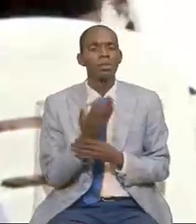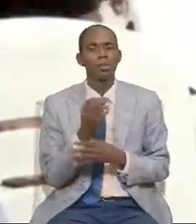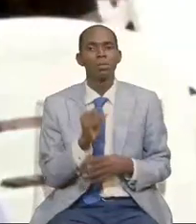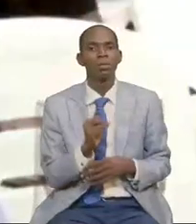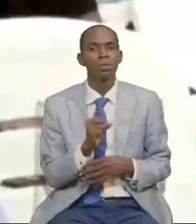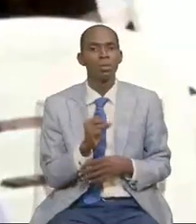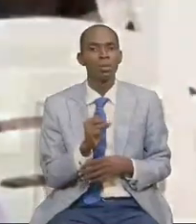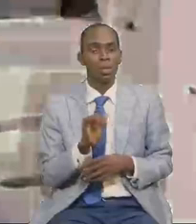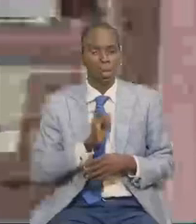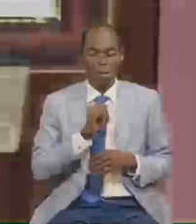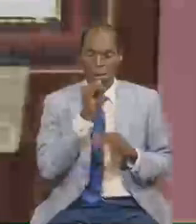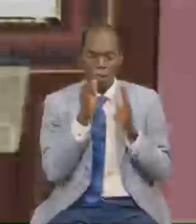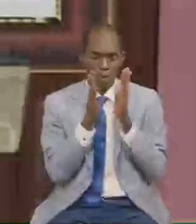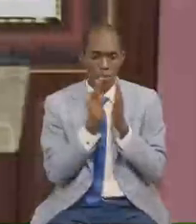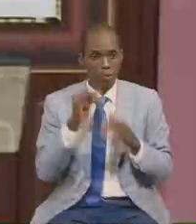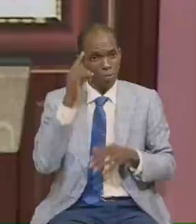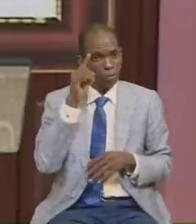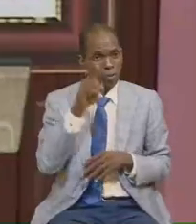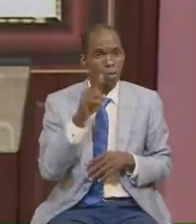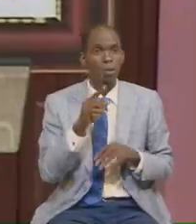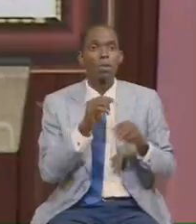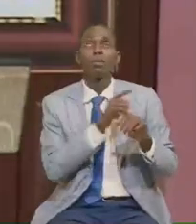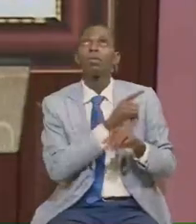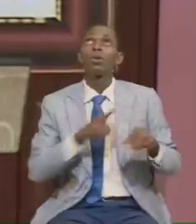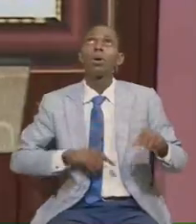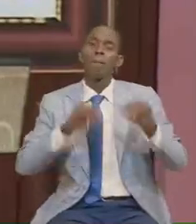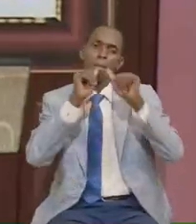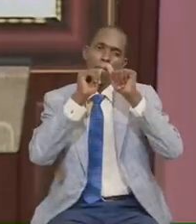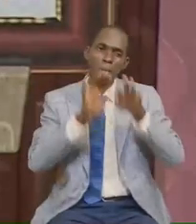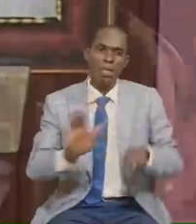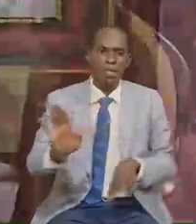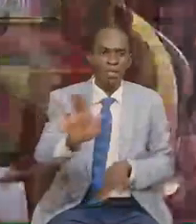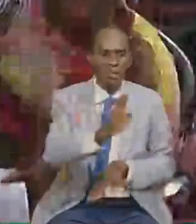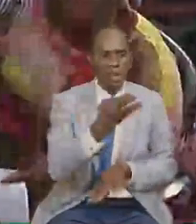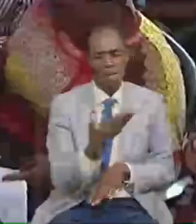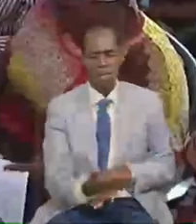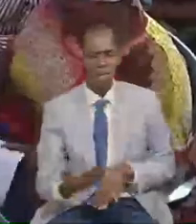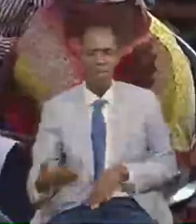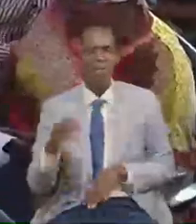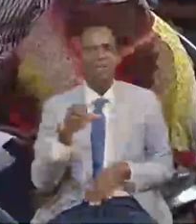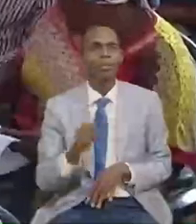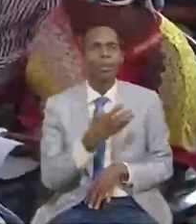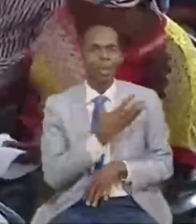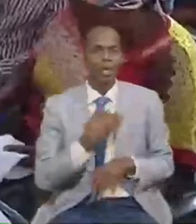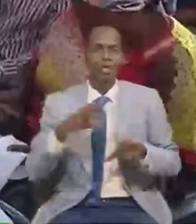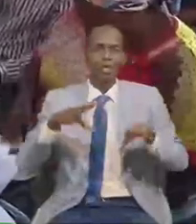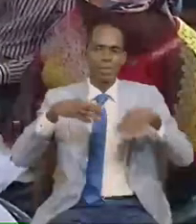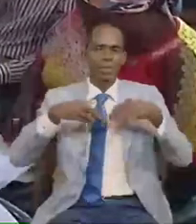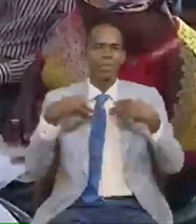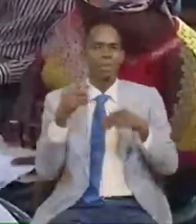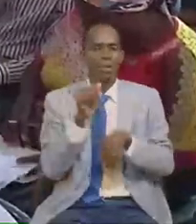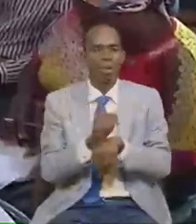prie pour toi. Bénis sa force, ô Éternel. Agrée l'œuvre de